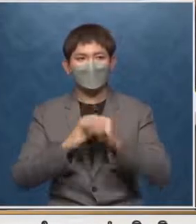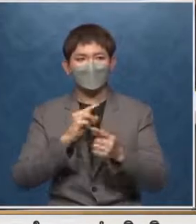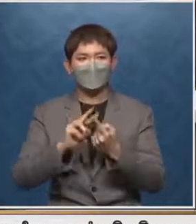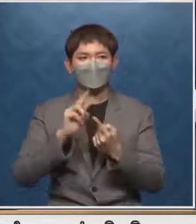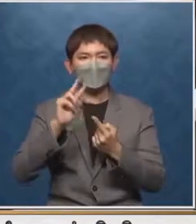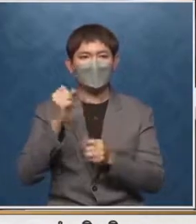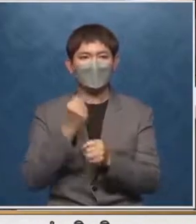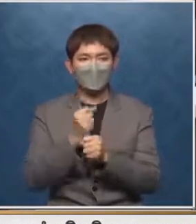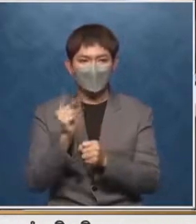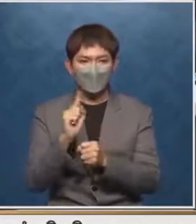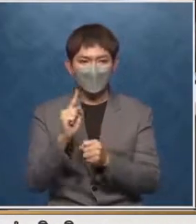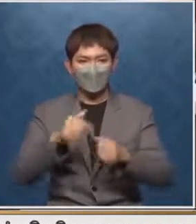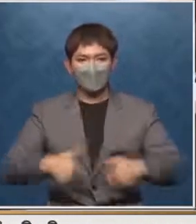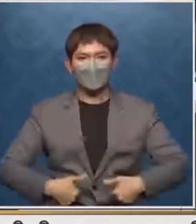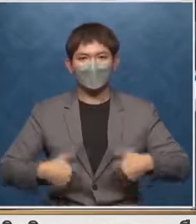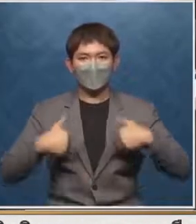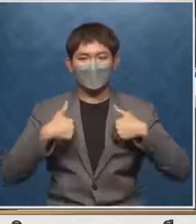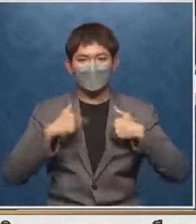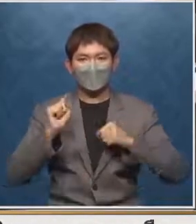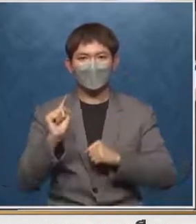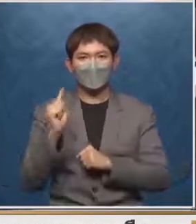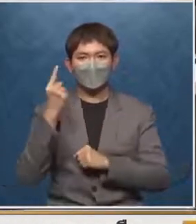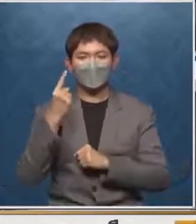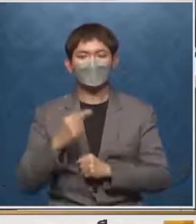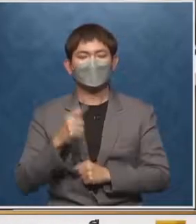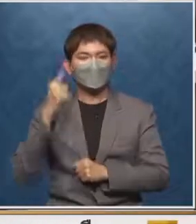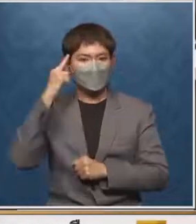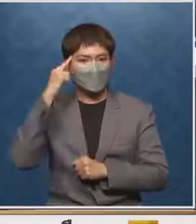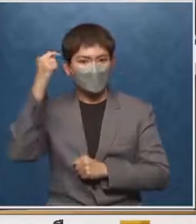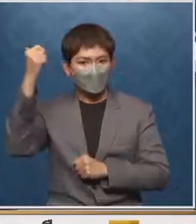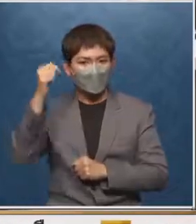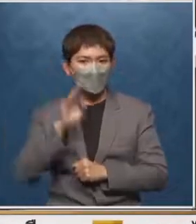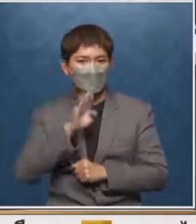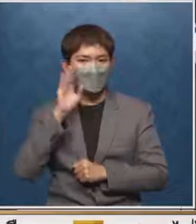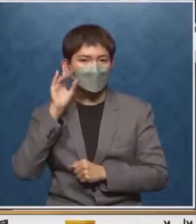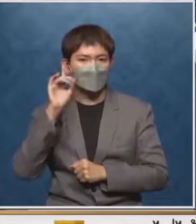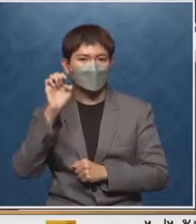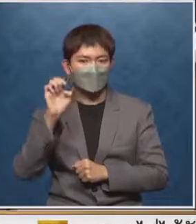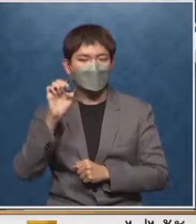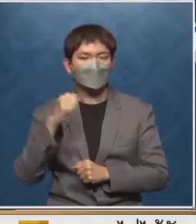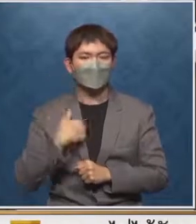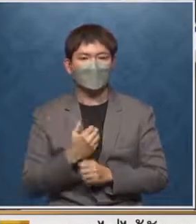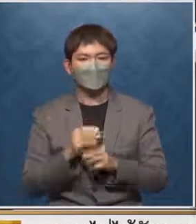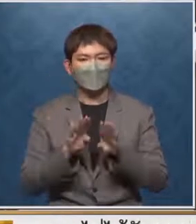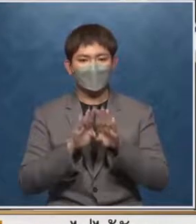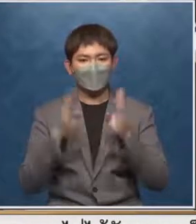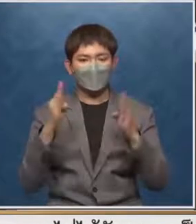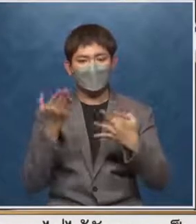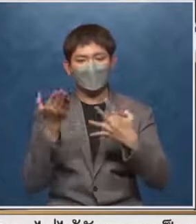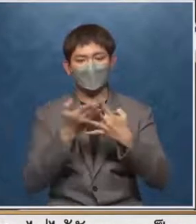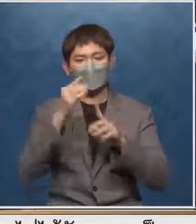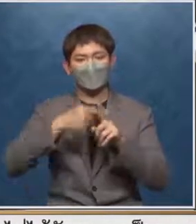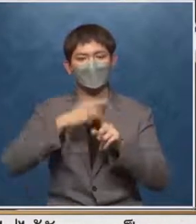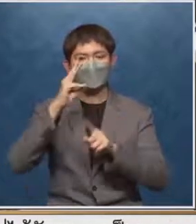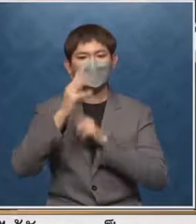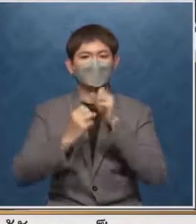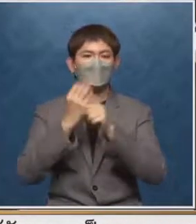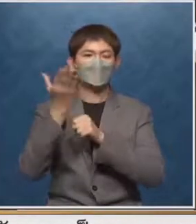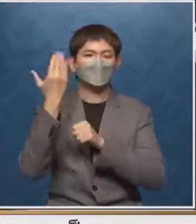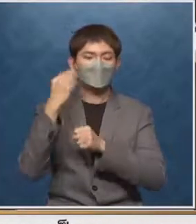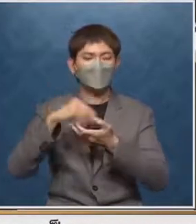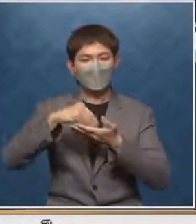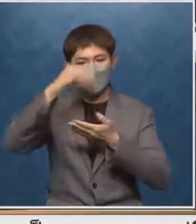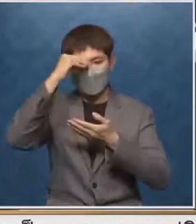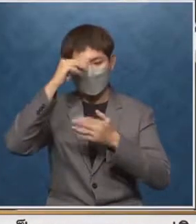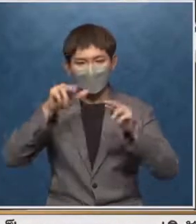ก็คือเรื่องของชีวิตวิถีใหม่และความฉลาดทางดิจิตอลเปิดตัวมาเมื่อกลางปีที่ผ่านมาจนถึงวันนี้ก็มีคนเรียนจบ